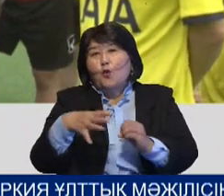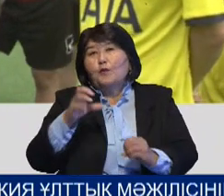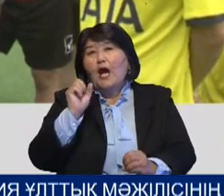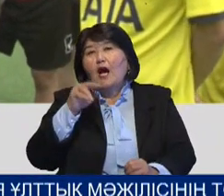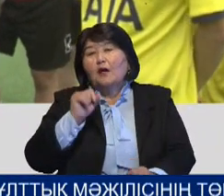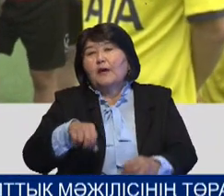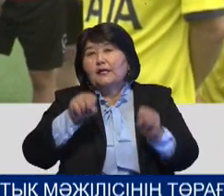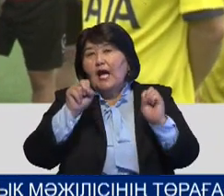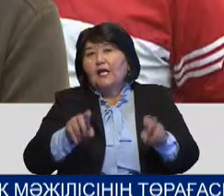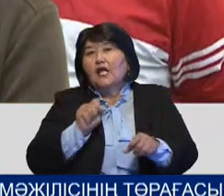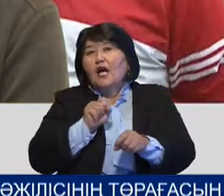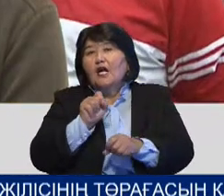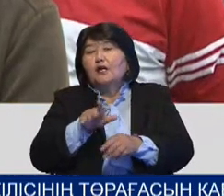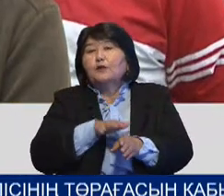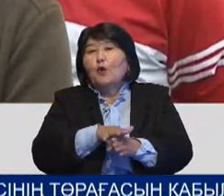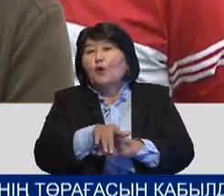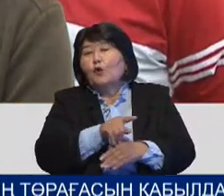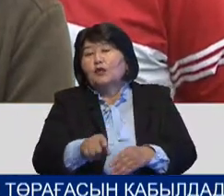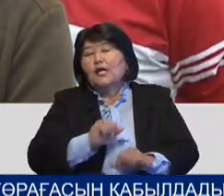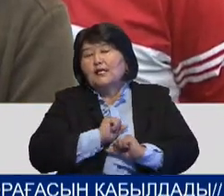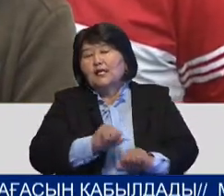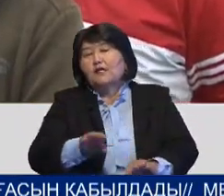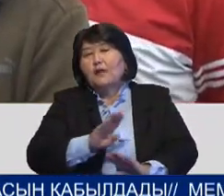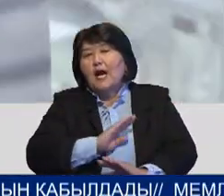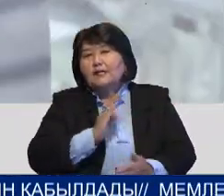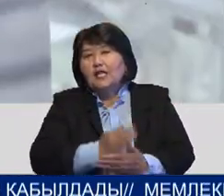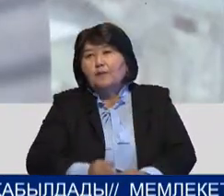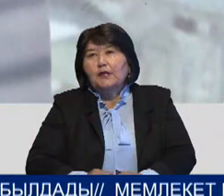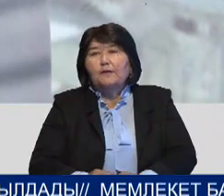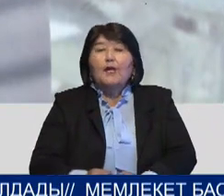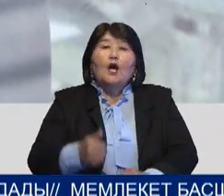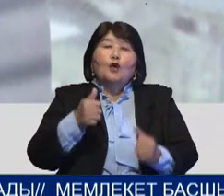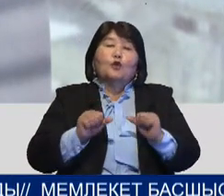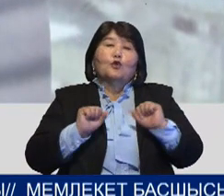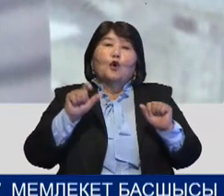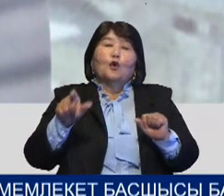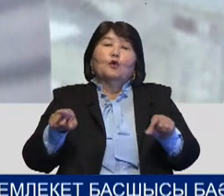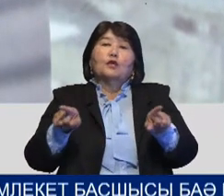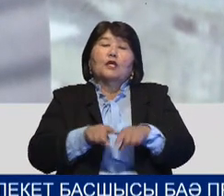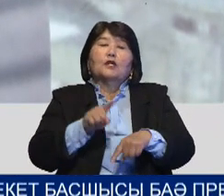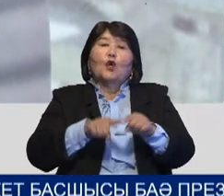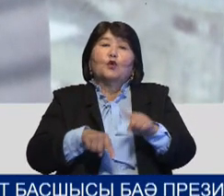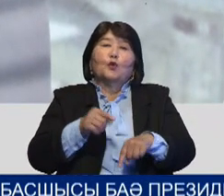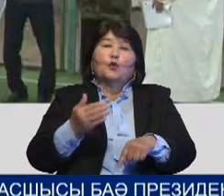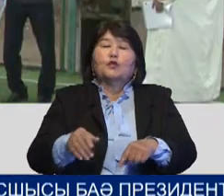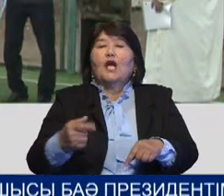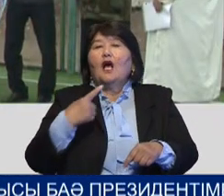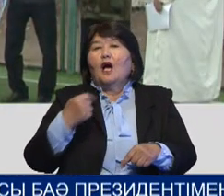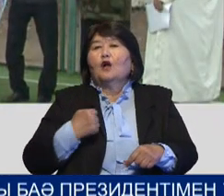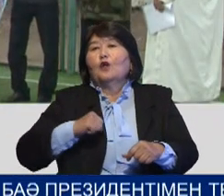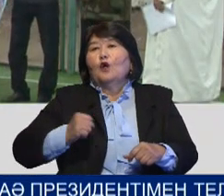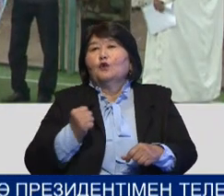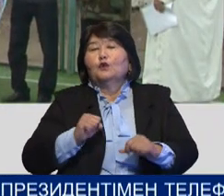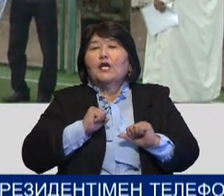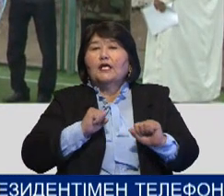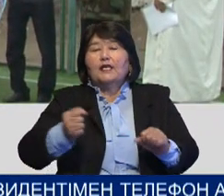ақпанда арнайы тапсырманы орындау кезінде ерлікпен қаза тапты. Турнирде спортшылар мен марқұмның туыстары және қарулас достары